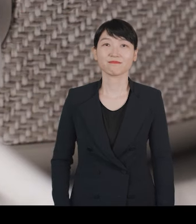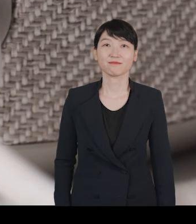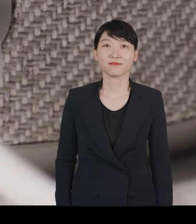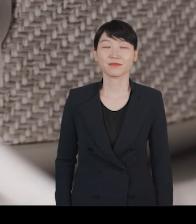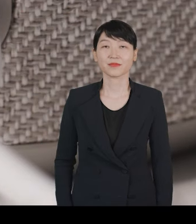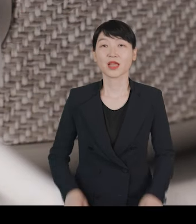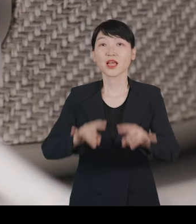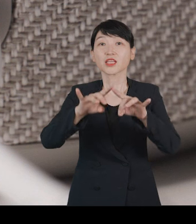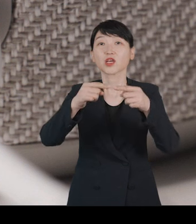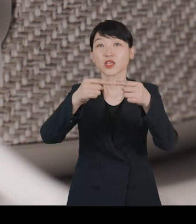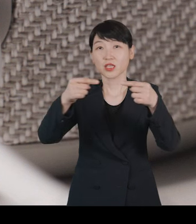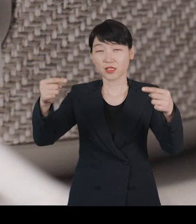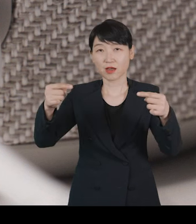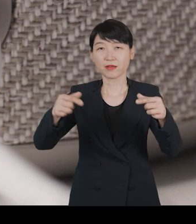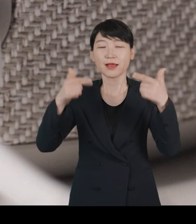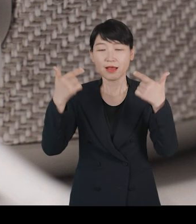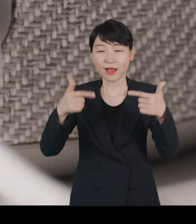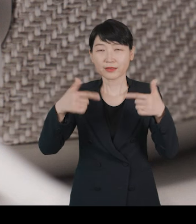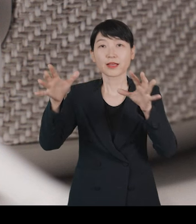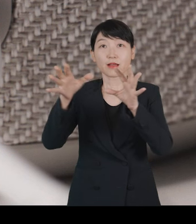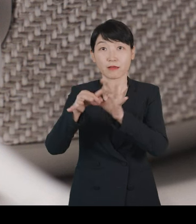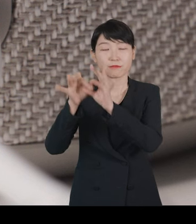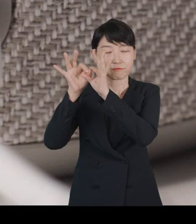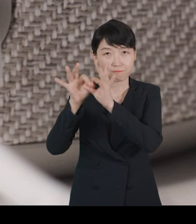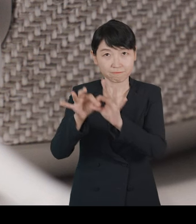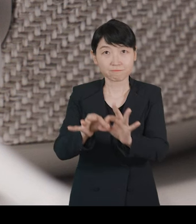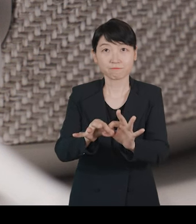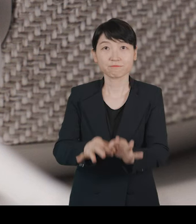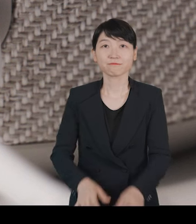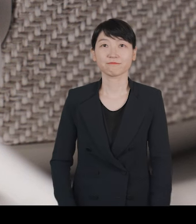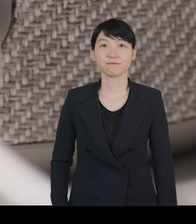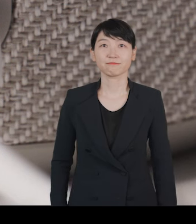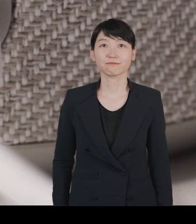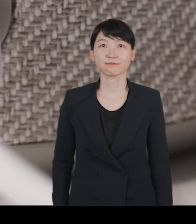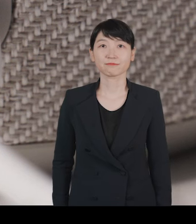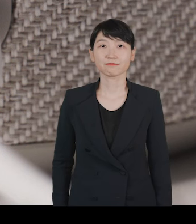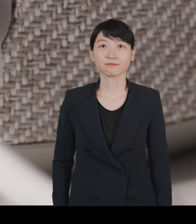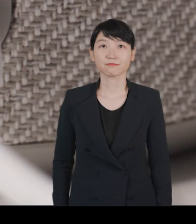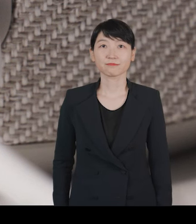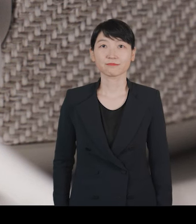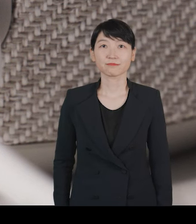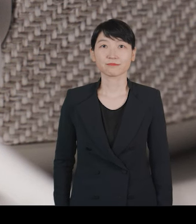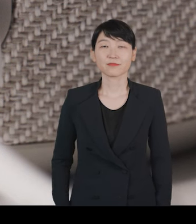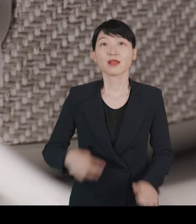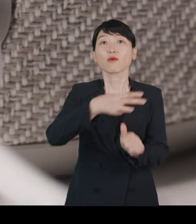주의사항은 다음과 같습니다. 전원이 상시 연결되어 있어야 합니다.